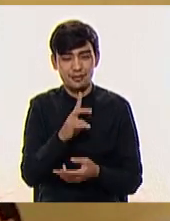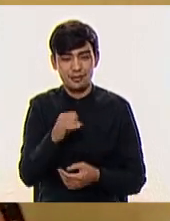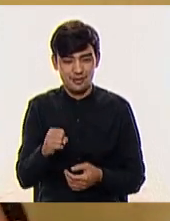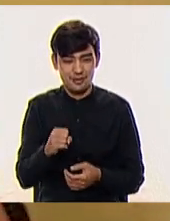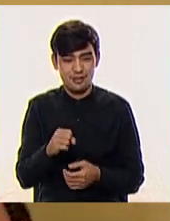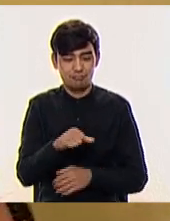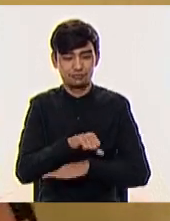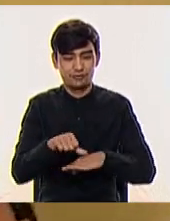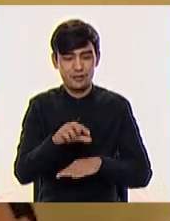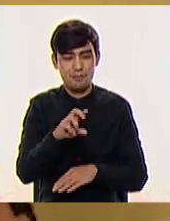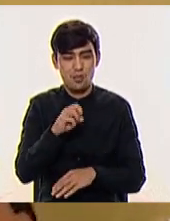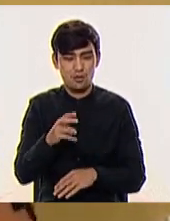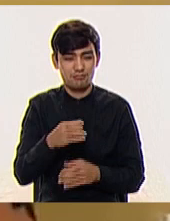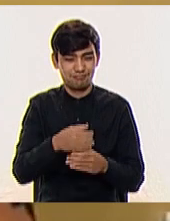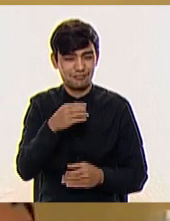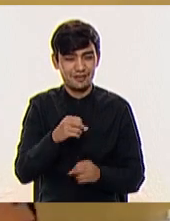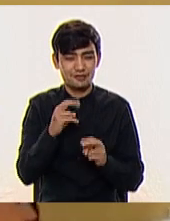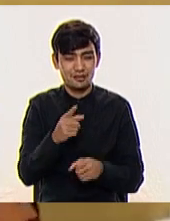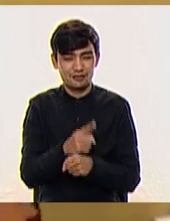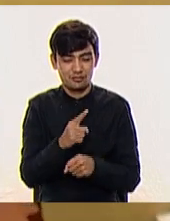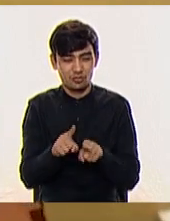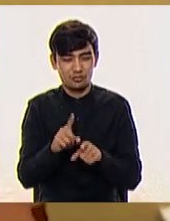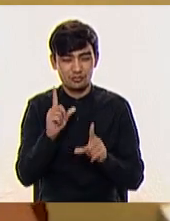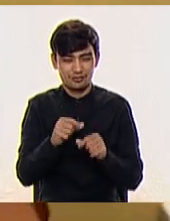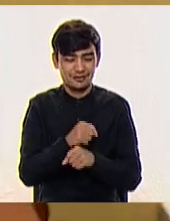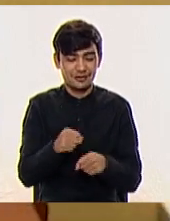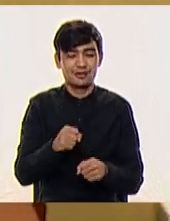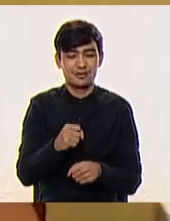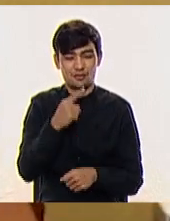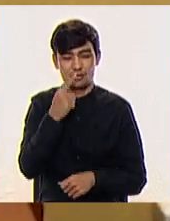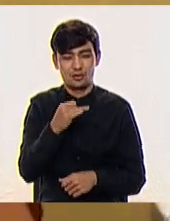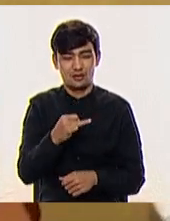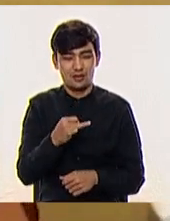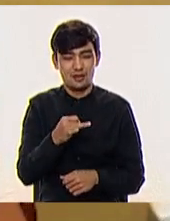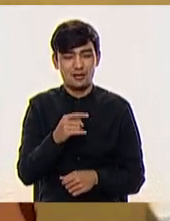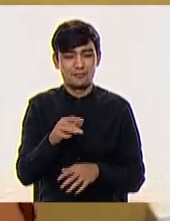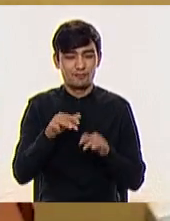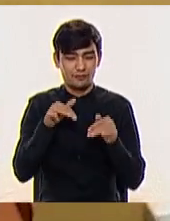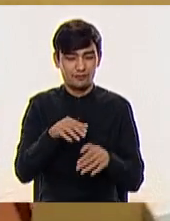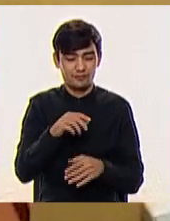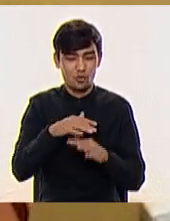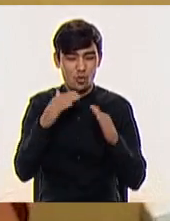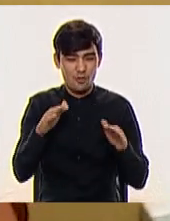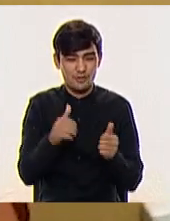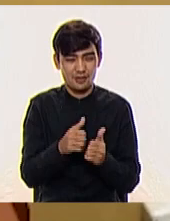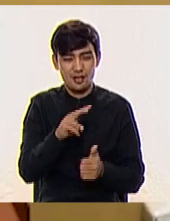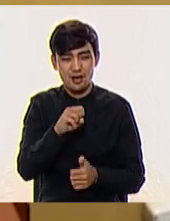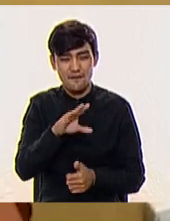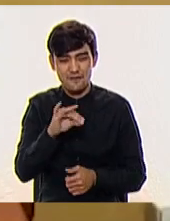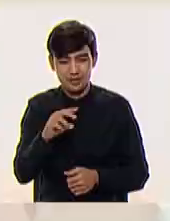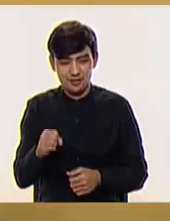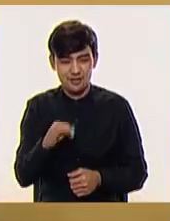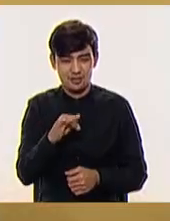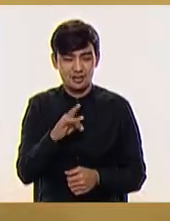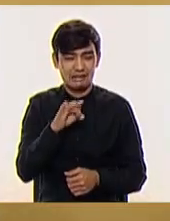выставление блокпостов по ограничению доступа населения и автотранспорта в зону лавинного, селевого, оползневого